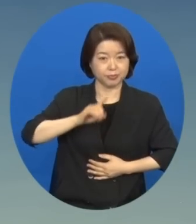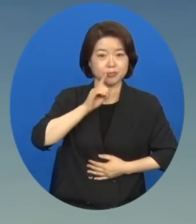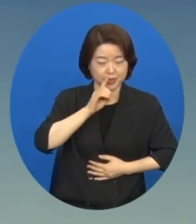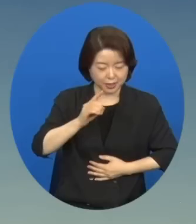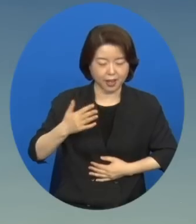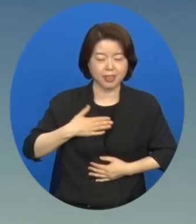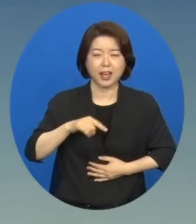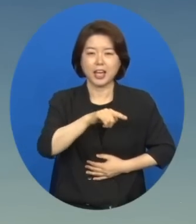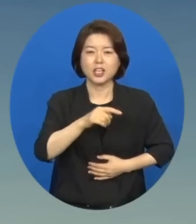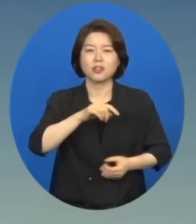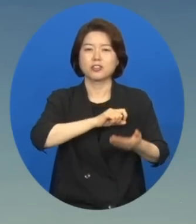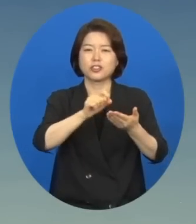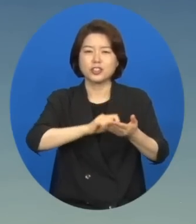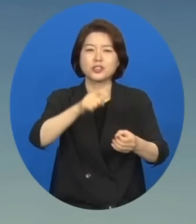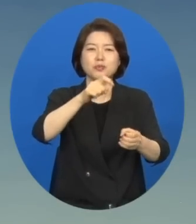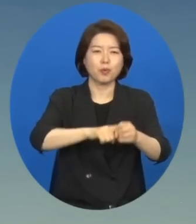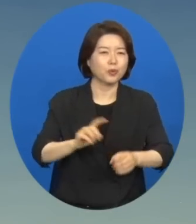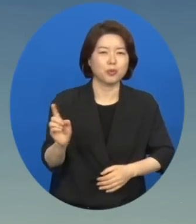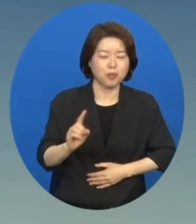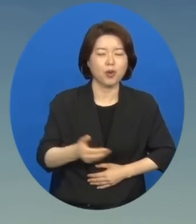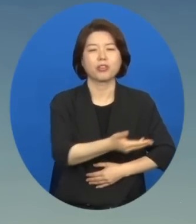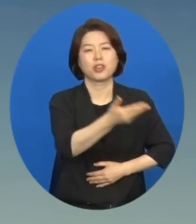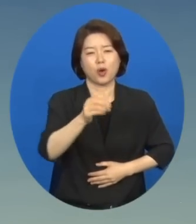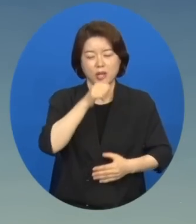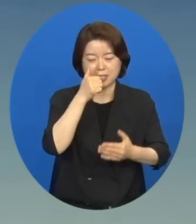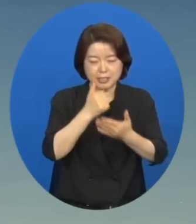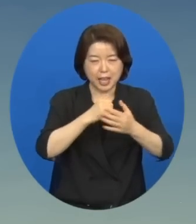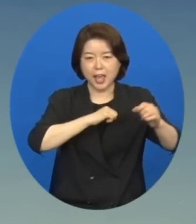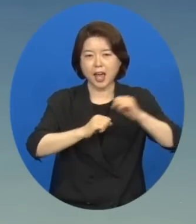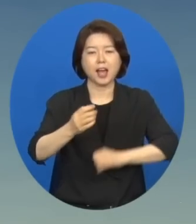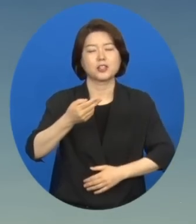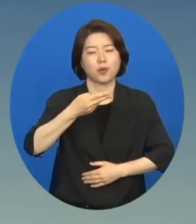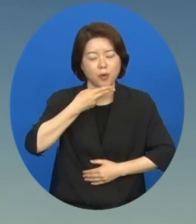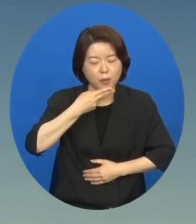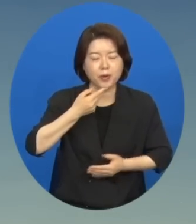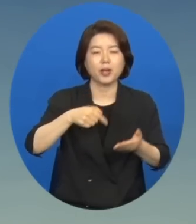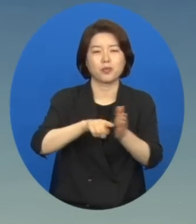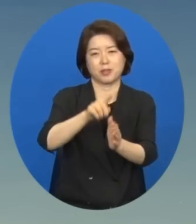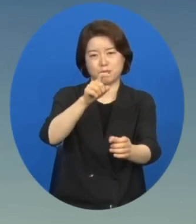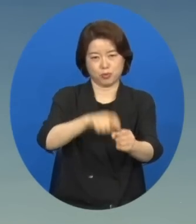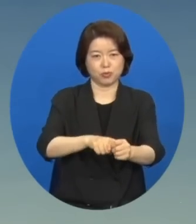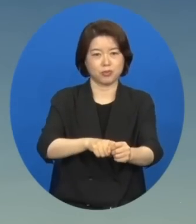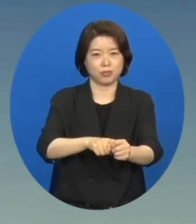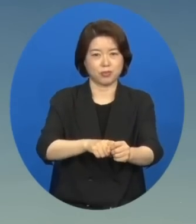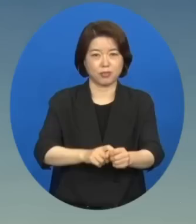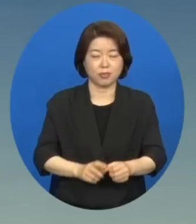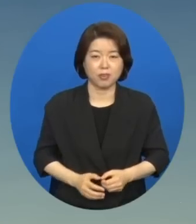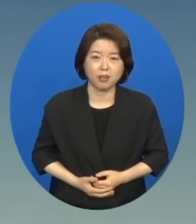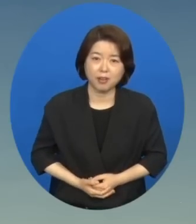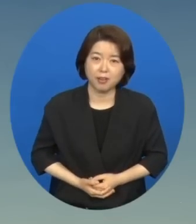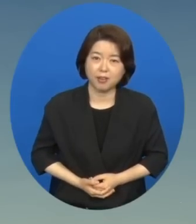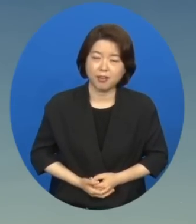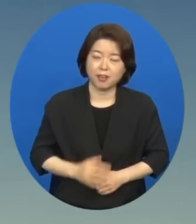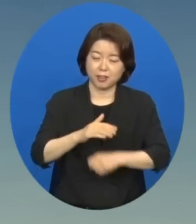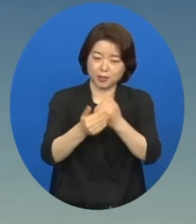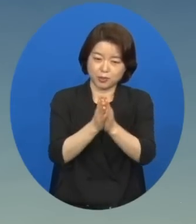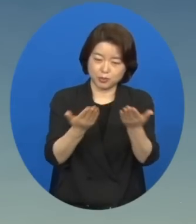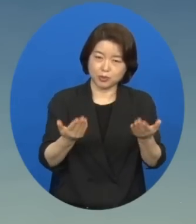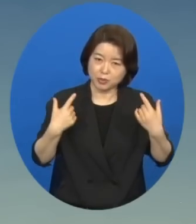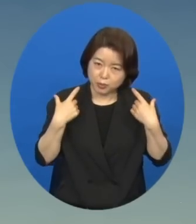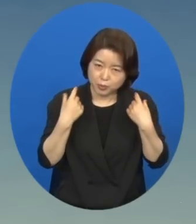이것을 너희에게 쓰면 너희로 죄를 범하지 않게 하려 함이라. 그러니까 성경은